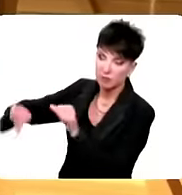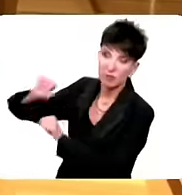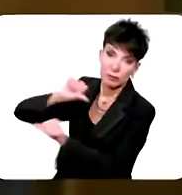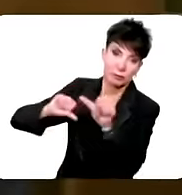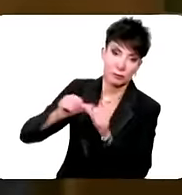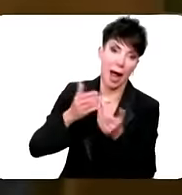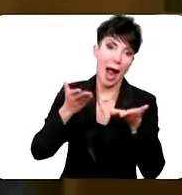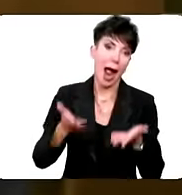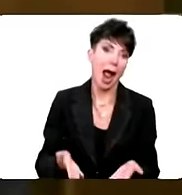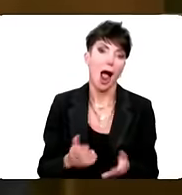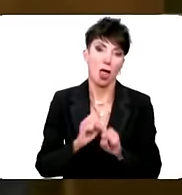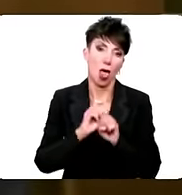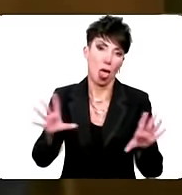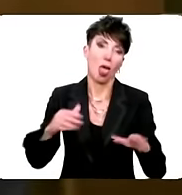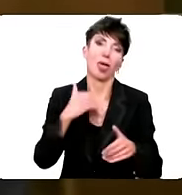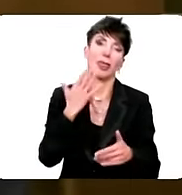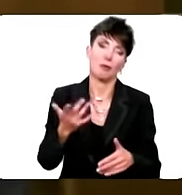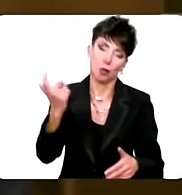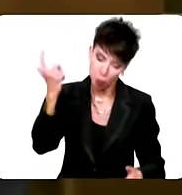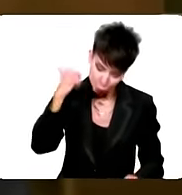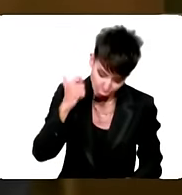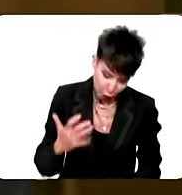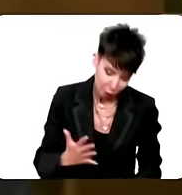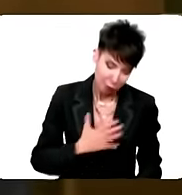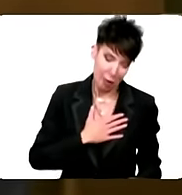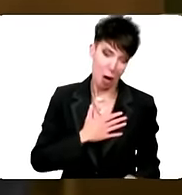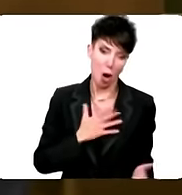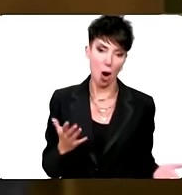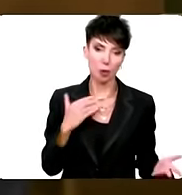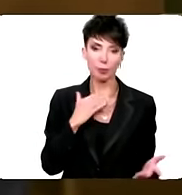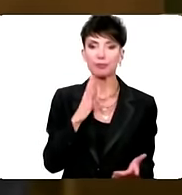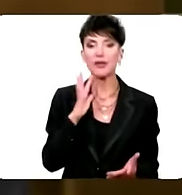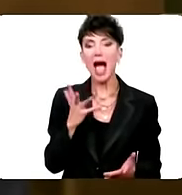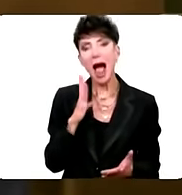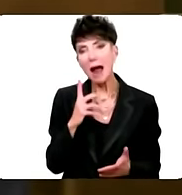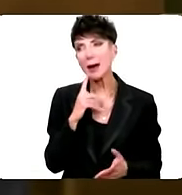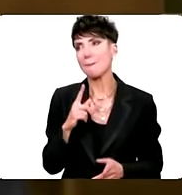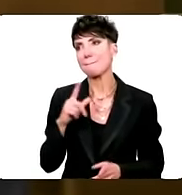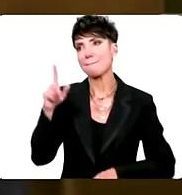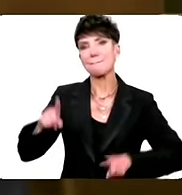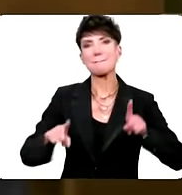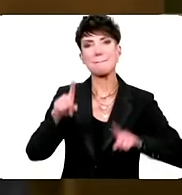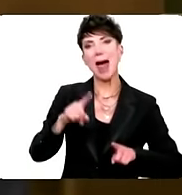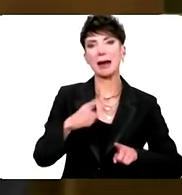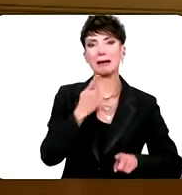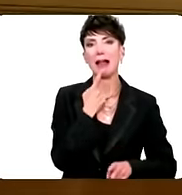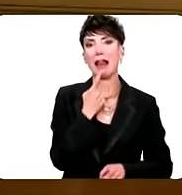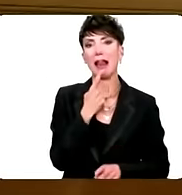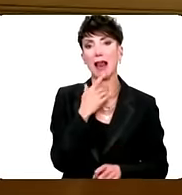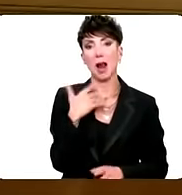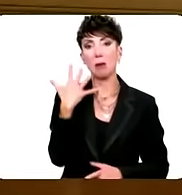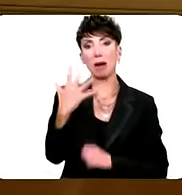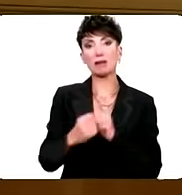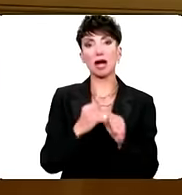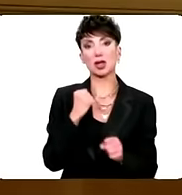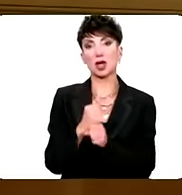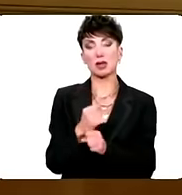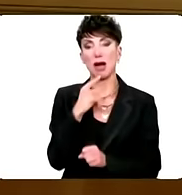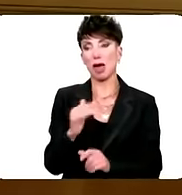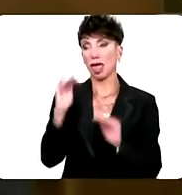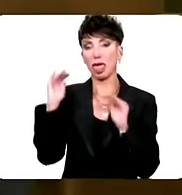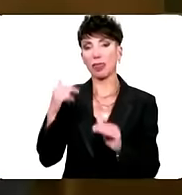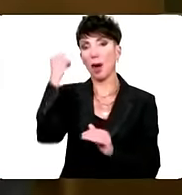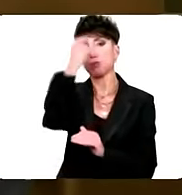εμείς, αισθάνεστε ότι έχουν δίκιο όσοι εκτιμούν ότι κυβερνάτε με τα ίδια πρόσωπα εδώ και 5 χρόνια σε ένα πολύ μεγάλο βαθμό και